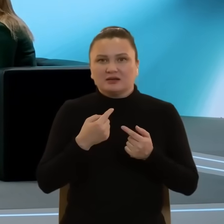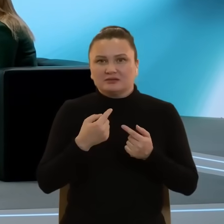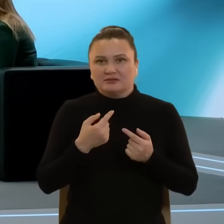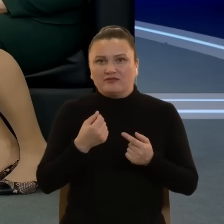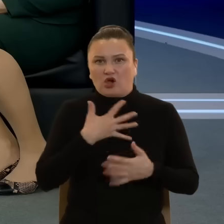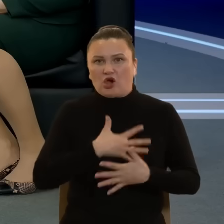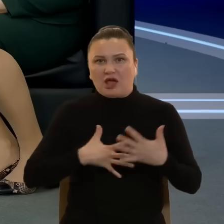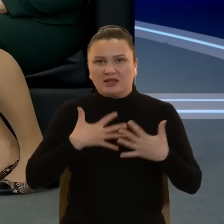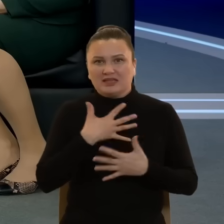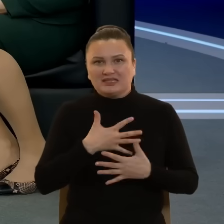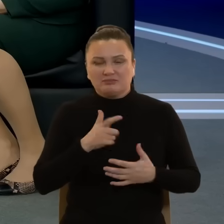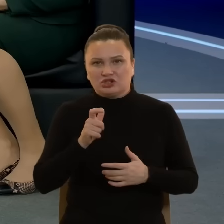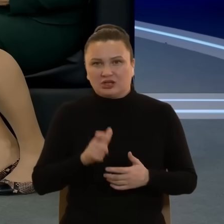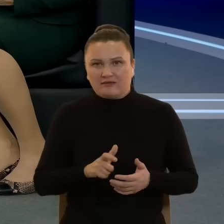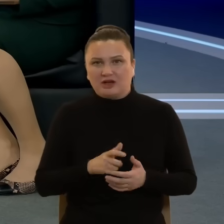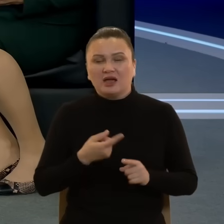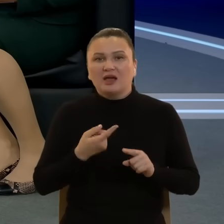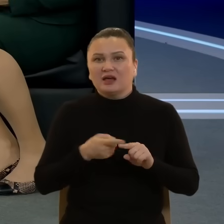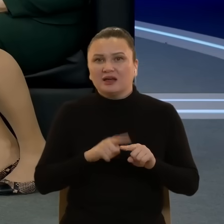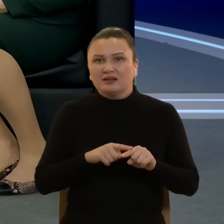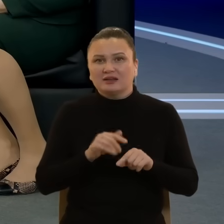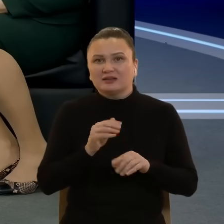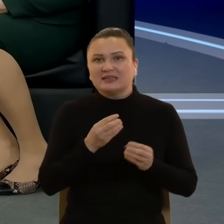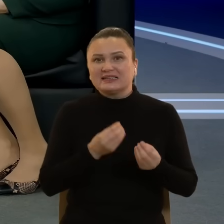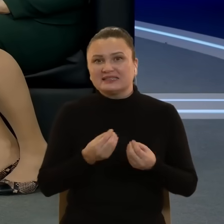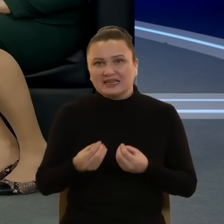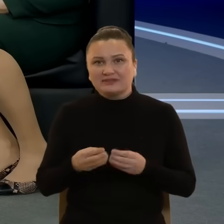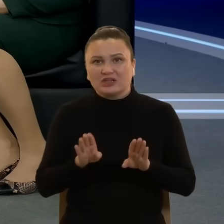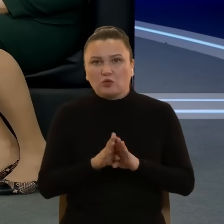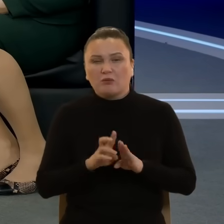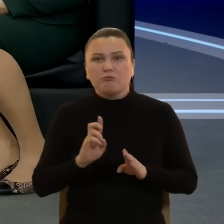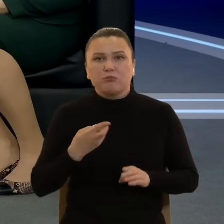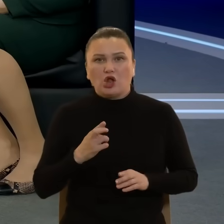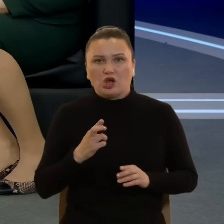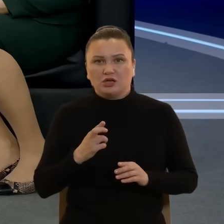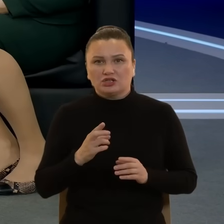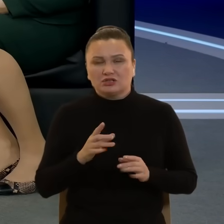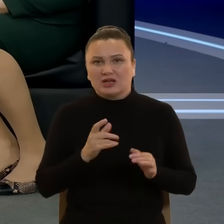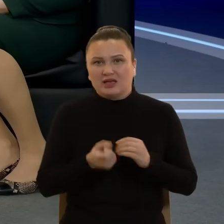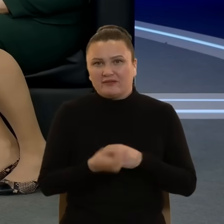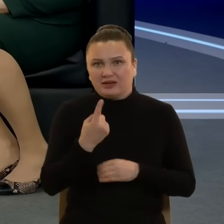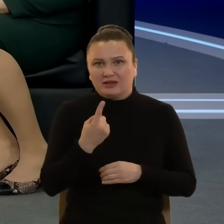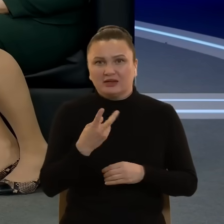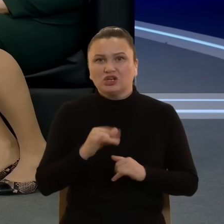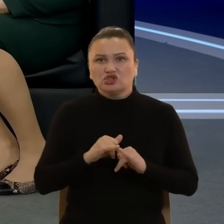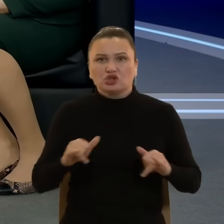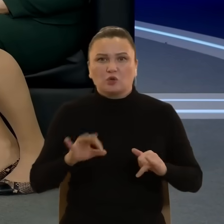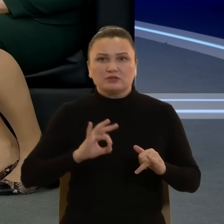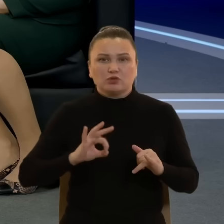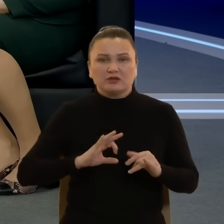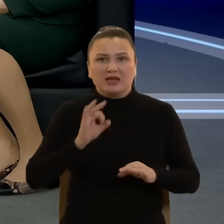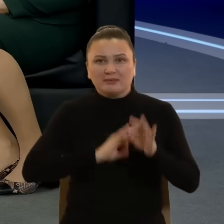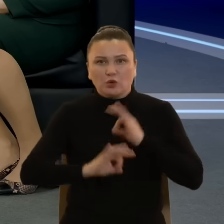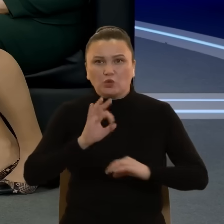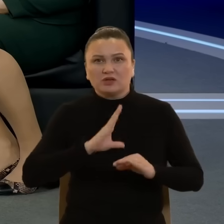числе в организме человека. Вот, поэтому это, по сути дела, естественное такое биологическое явление, но широко используя антибиотики в